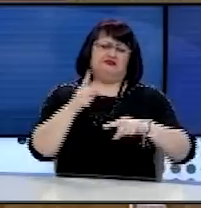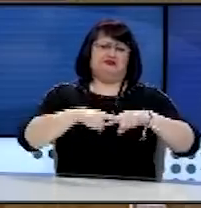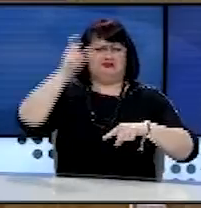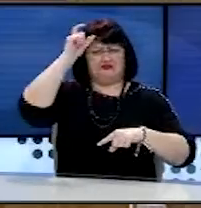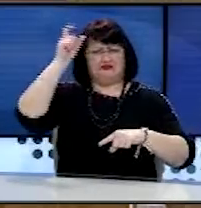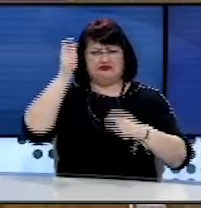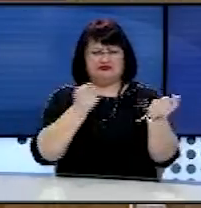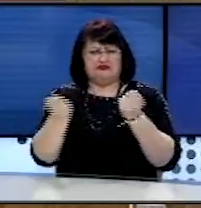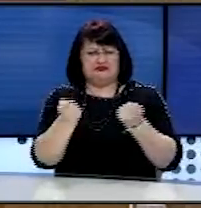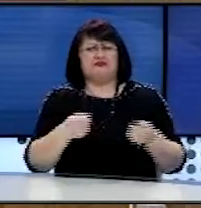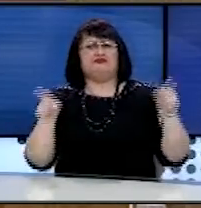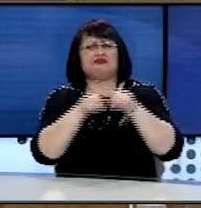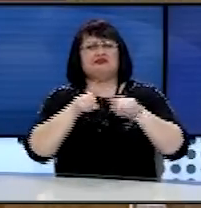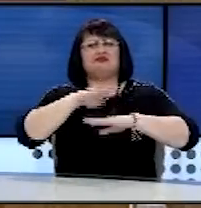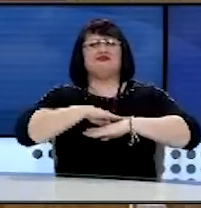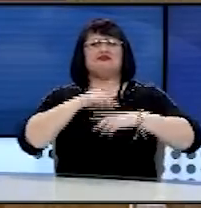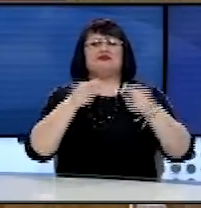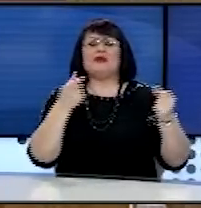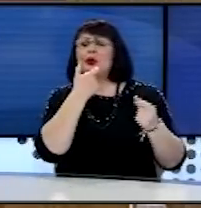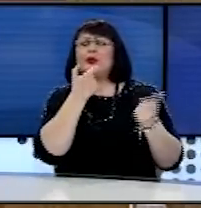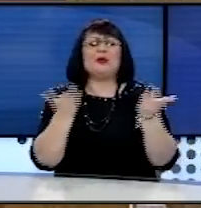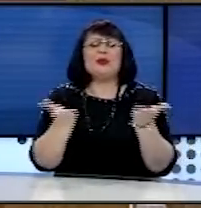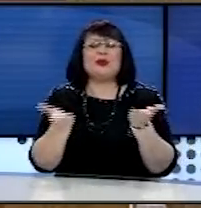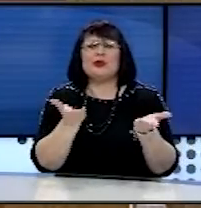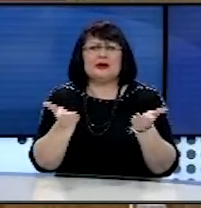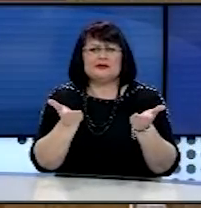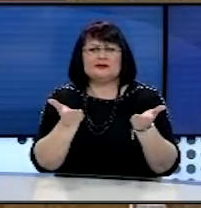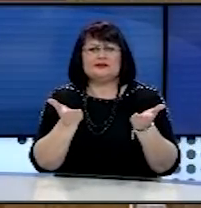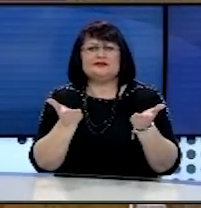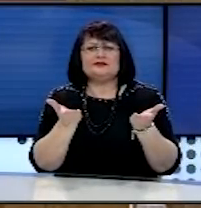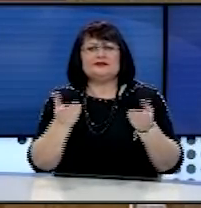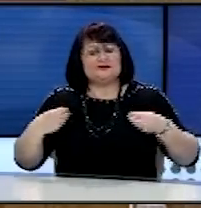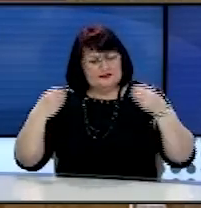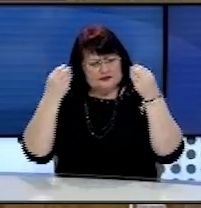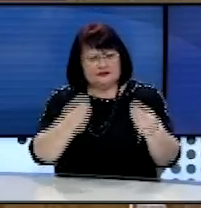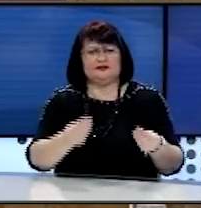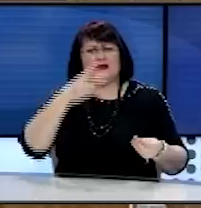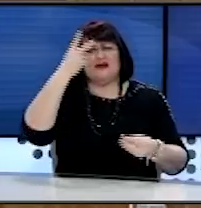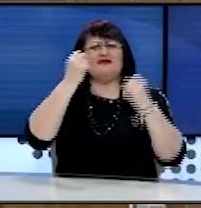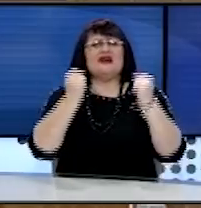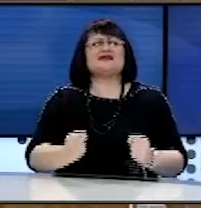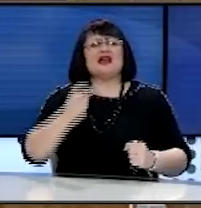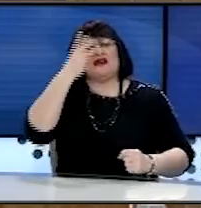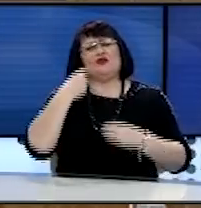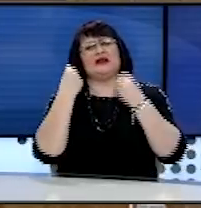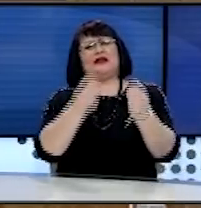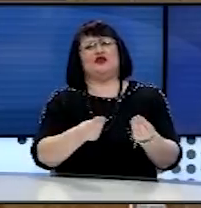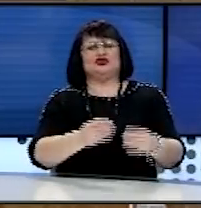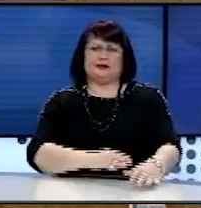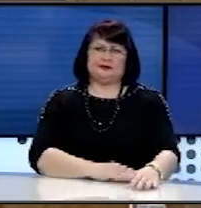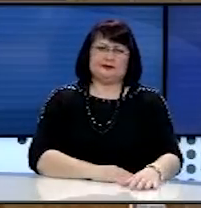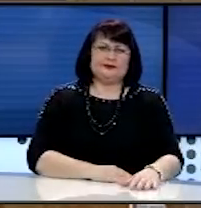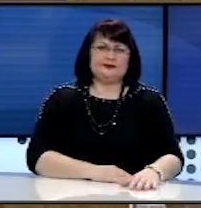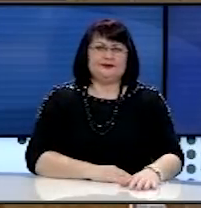με συνδιαχείριση και με τον ΝΑΤΟ επιδιατητή βεβαίως, ακόμα και παραχωρώντας κυριαρχικά δικαιώματα.